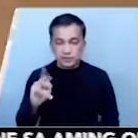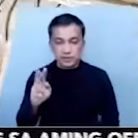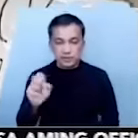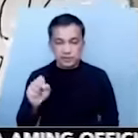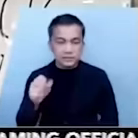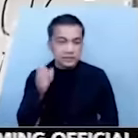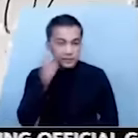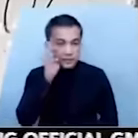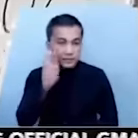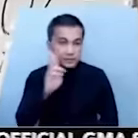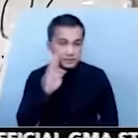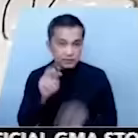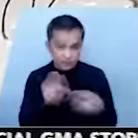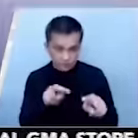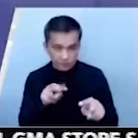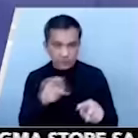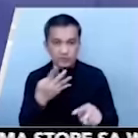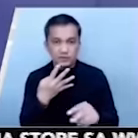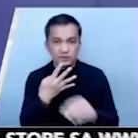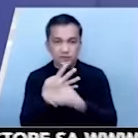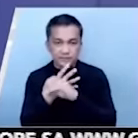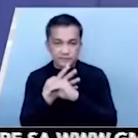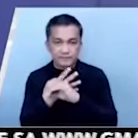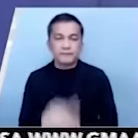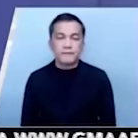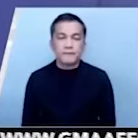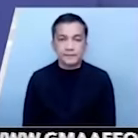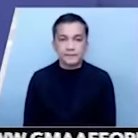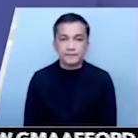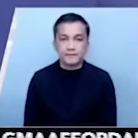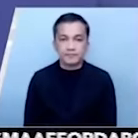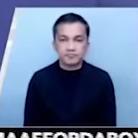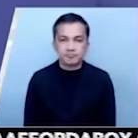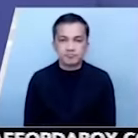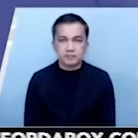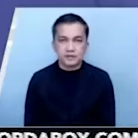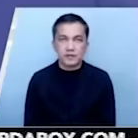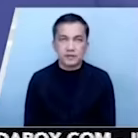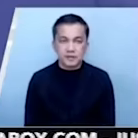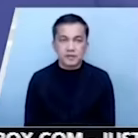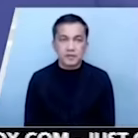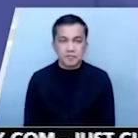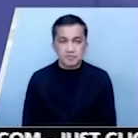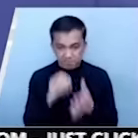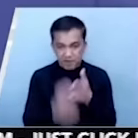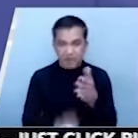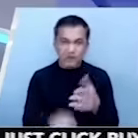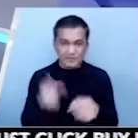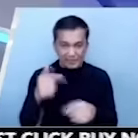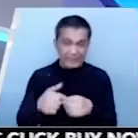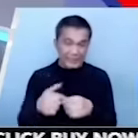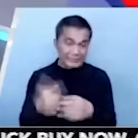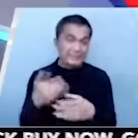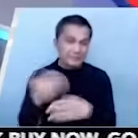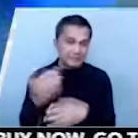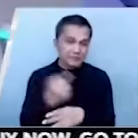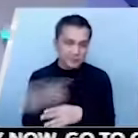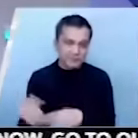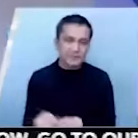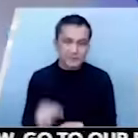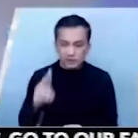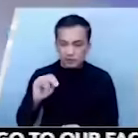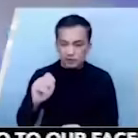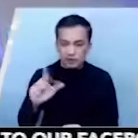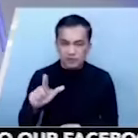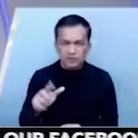Nakatutok, 24 oras. Rollback sa petrolyo ang asahan sa darating na linggo. Sa tansya ng Uni Oil, 30 to 50